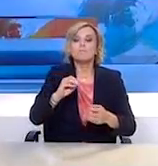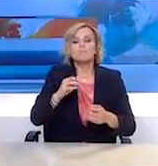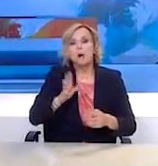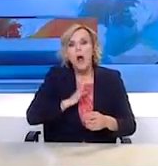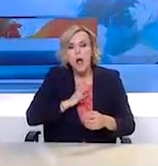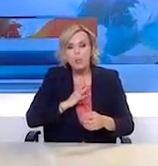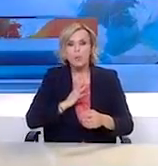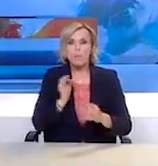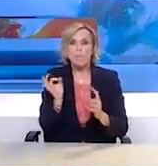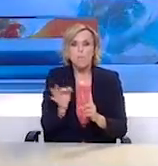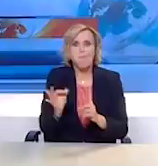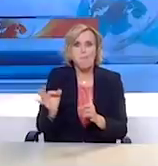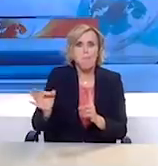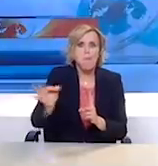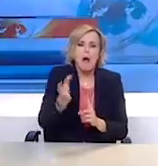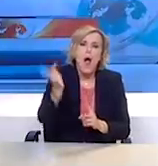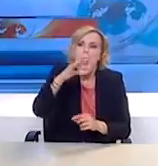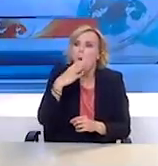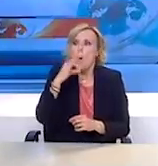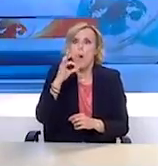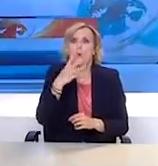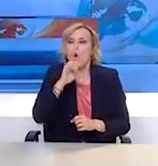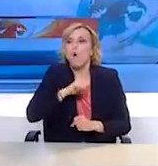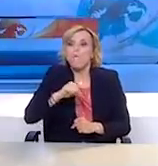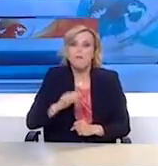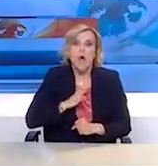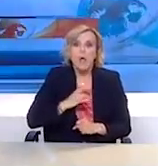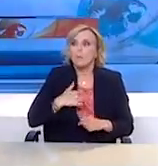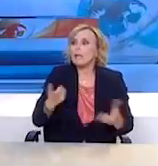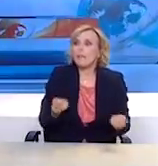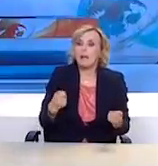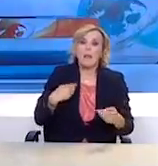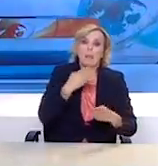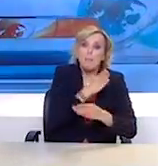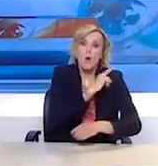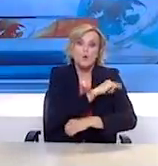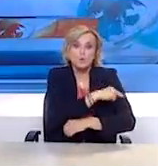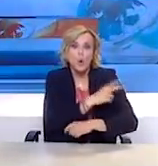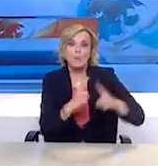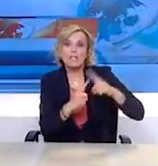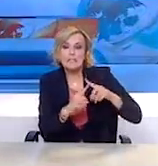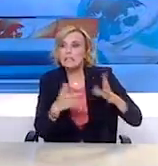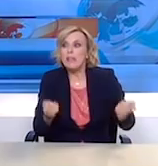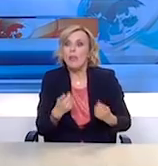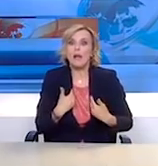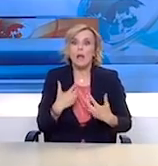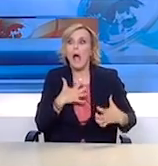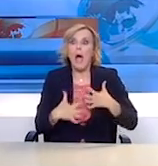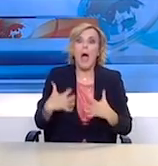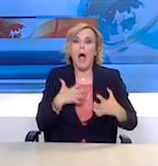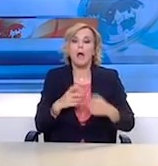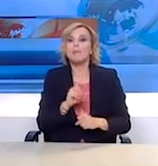της νοσηρότητας του πληθυσμού από άλλες αιτίες λόγω του φόβου των πολιτών να εξεταστούν το τελευταίο διάστημα?